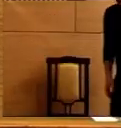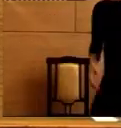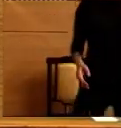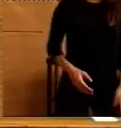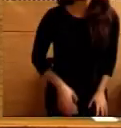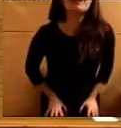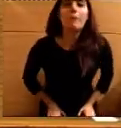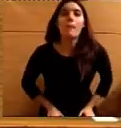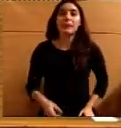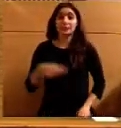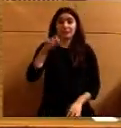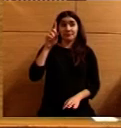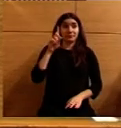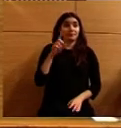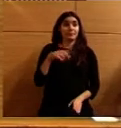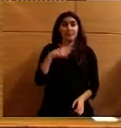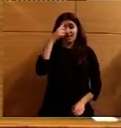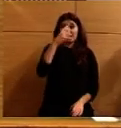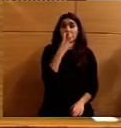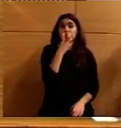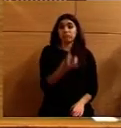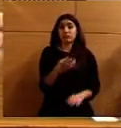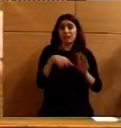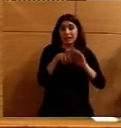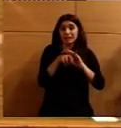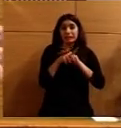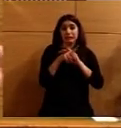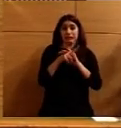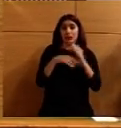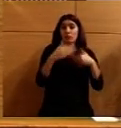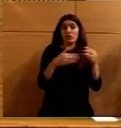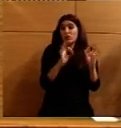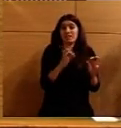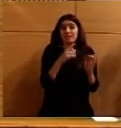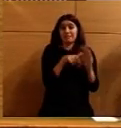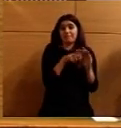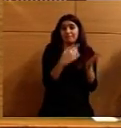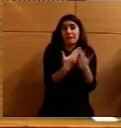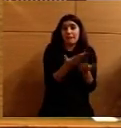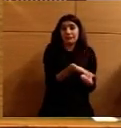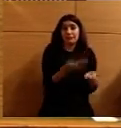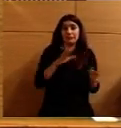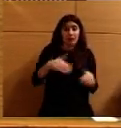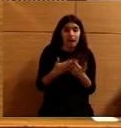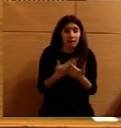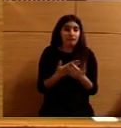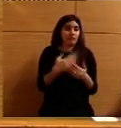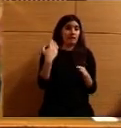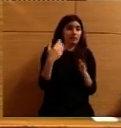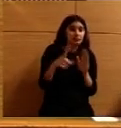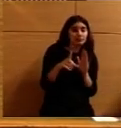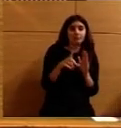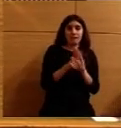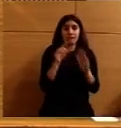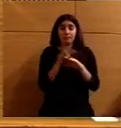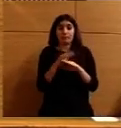Levante l'altre dia. Encara estem portant gent allà per cobrir les coses. És que els procediments són els que s'han dotat per garanties, etcètera, etcètera. Això la gent no té